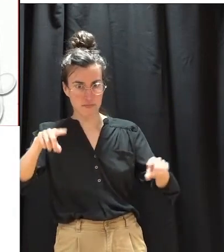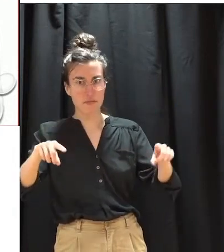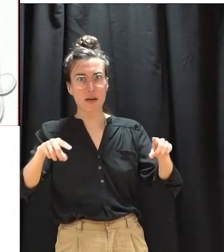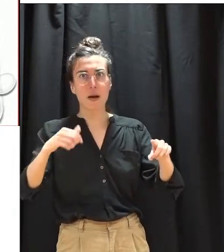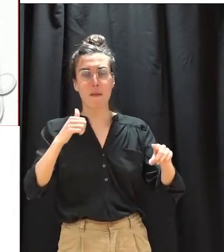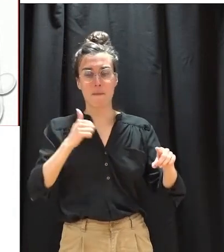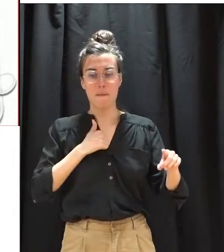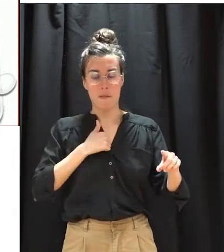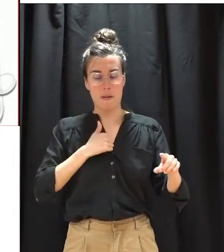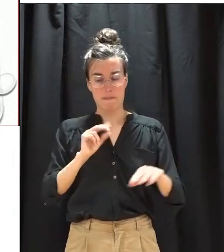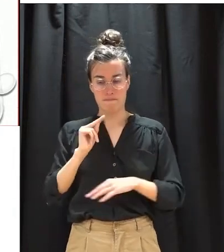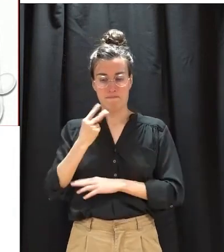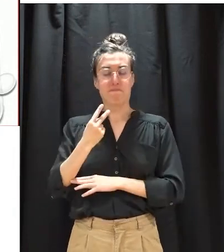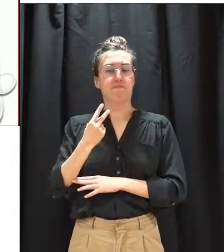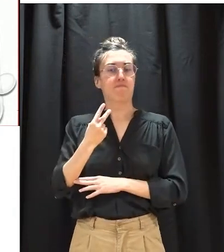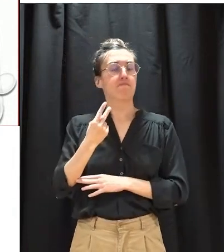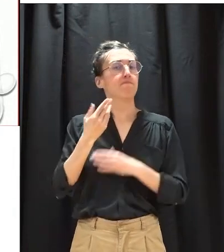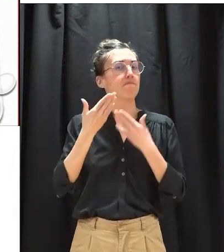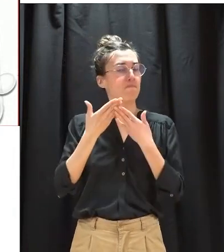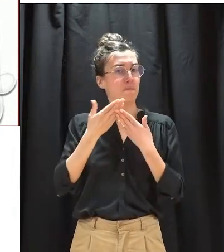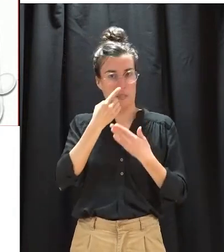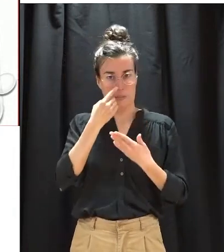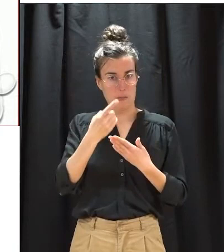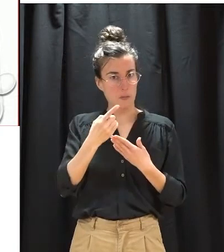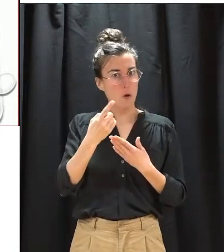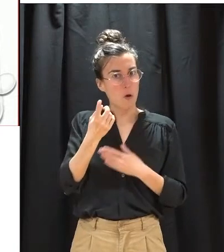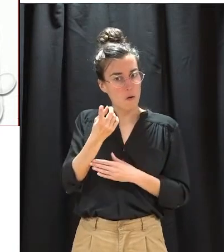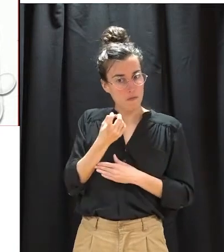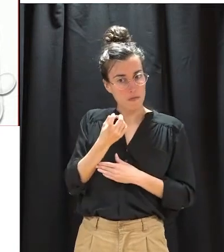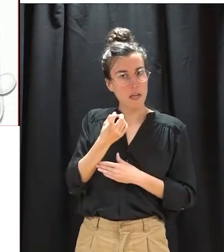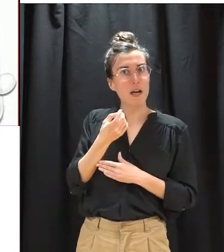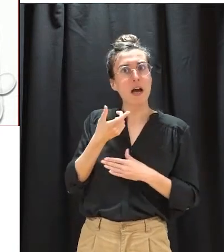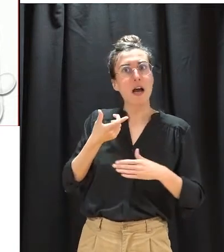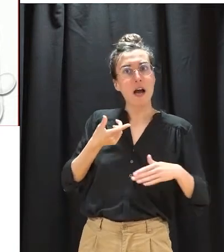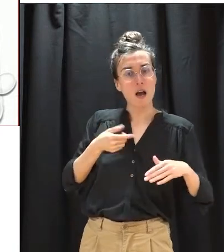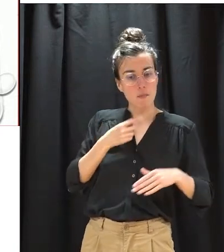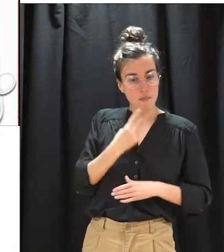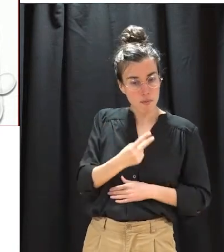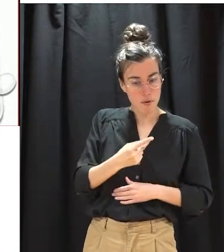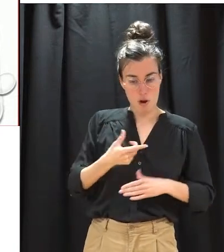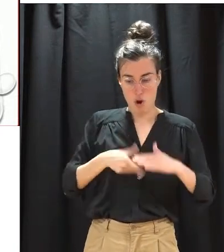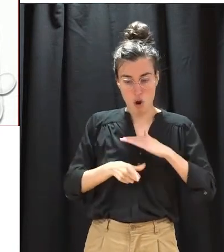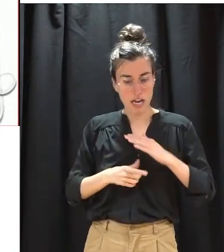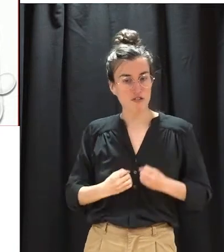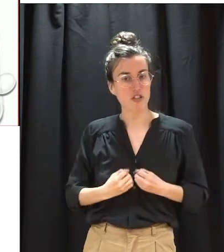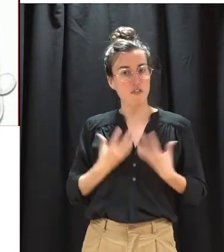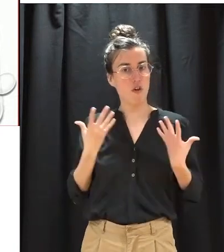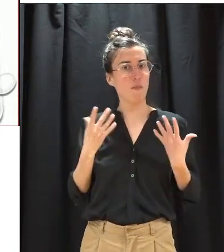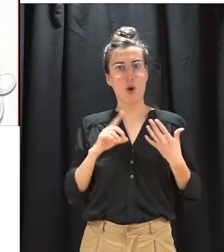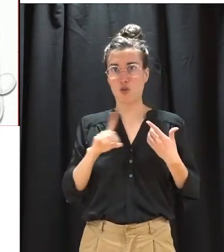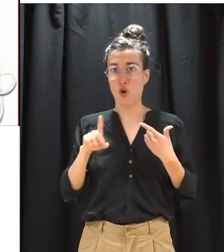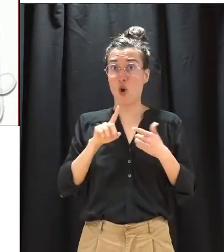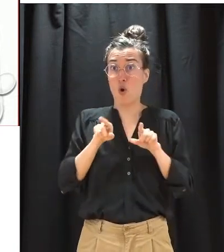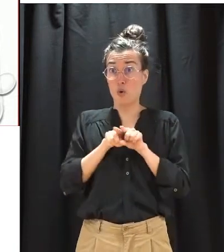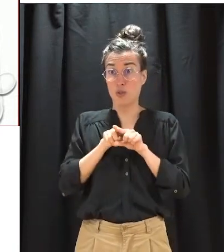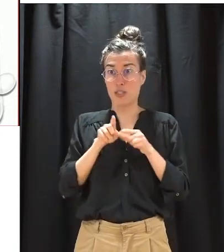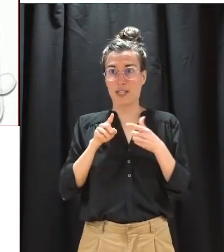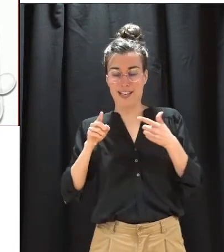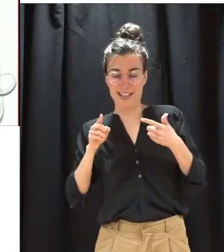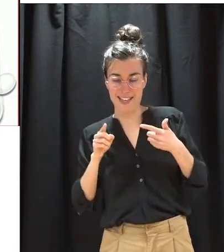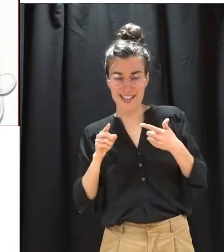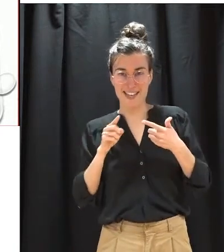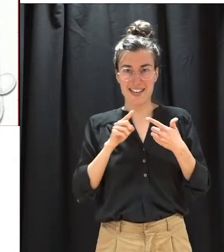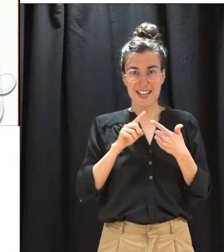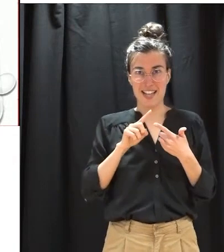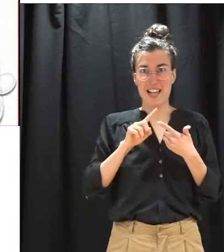compétences langagières, mais aussi peut-être à cette mémoire singulière qu'ils avaient. Donc la mémoire, elle intervient